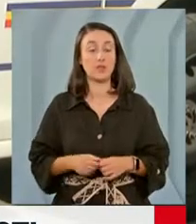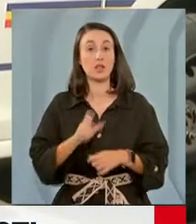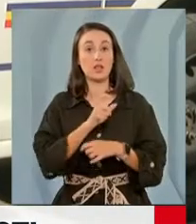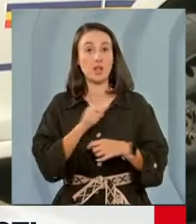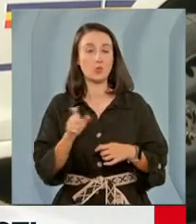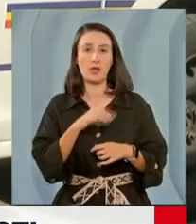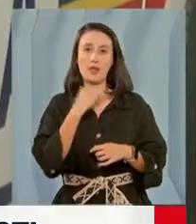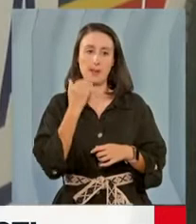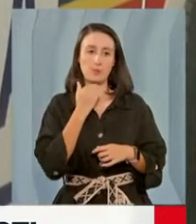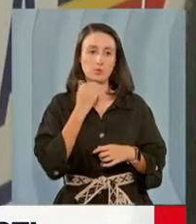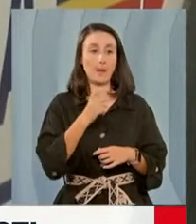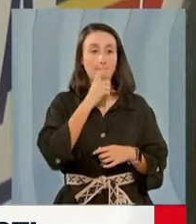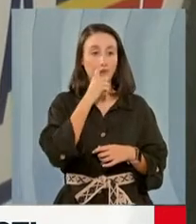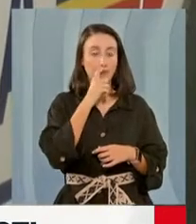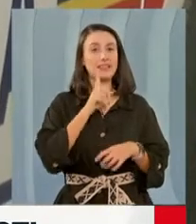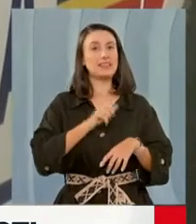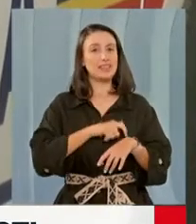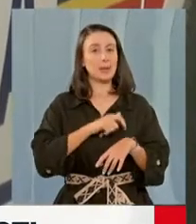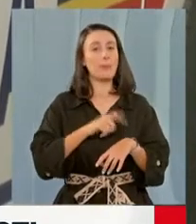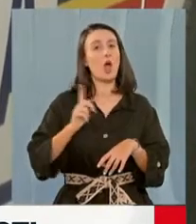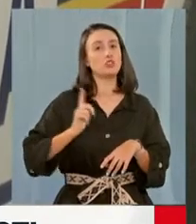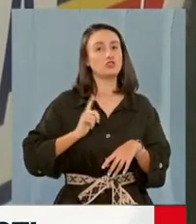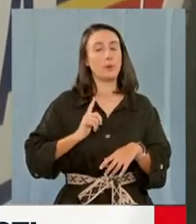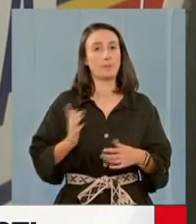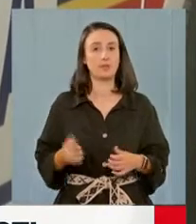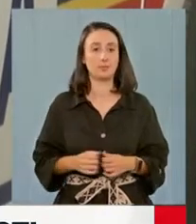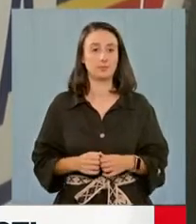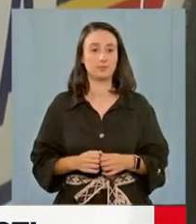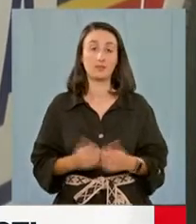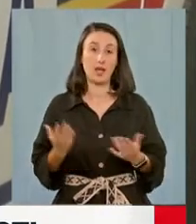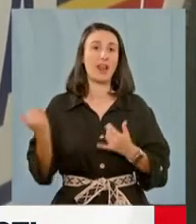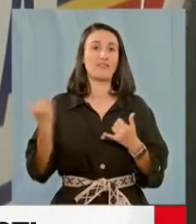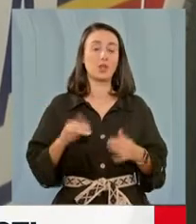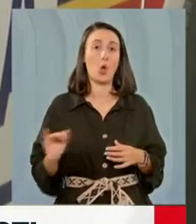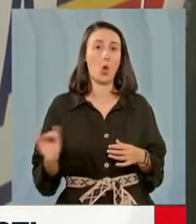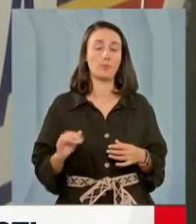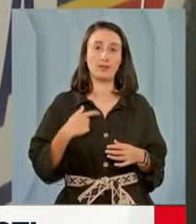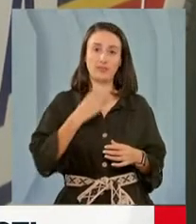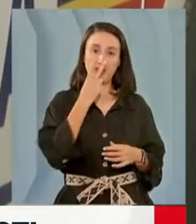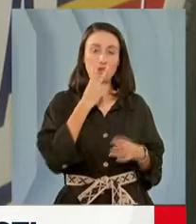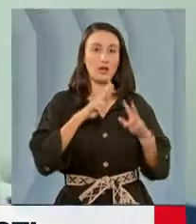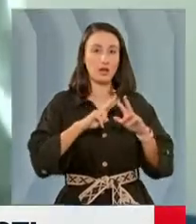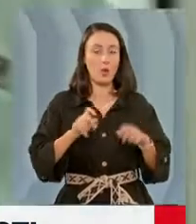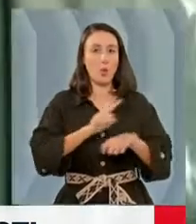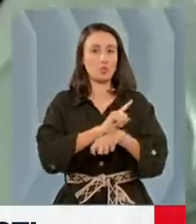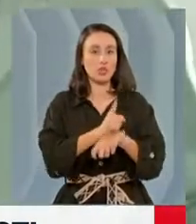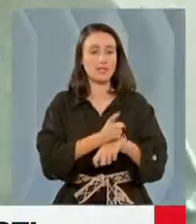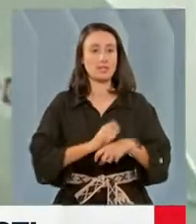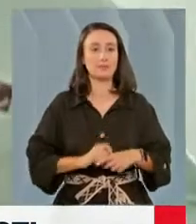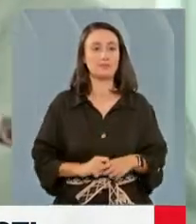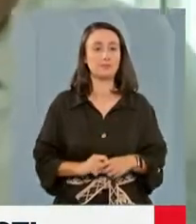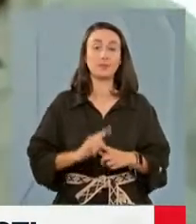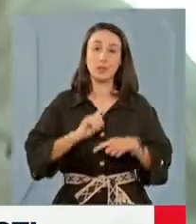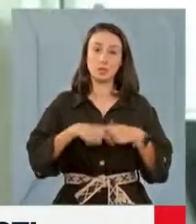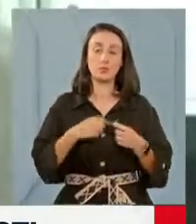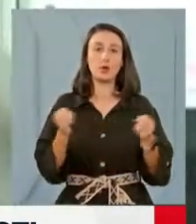de nemulțumirea bărbatului privind timpul de așteptare al acestuia, care venise cu copilul în vederea unei consultări de urgență.